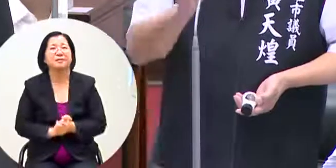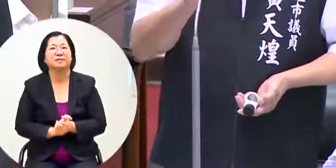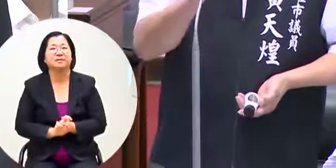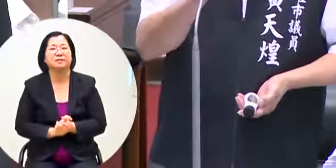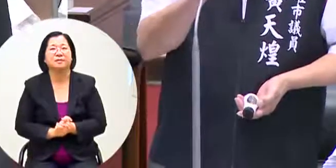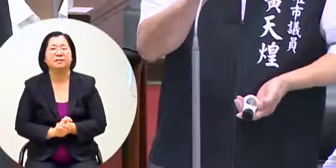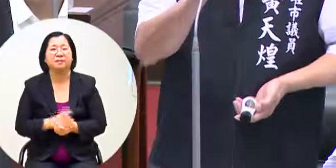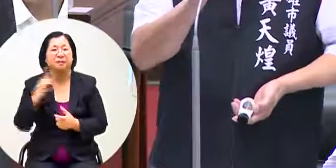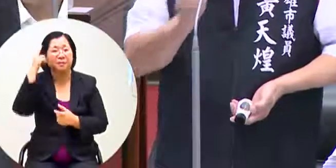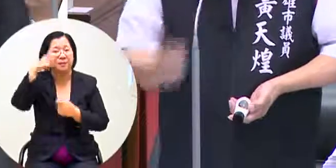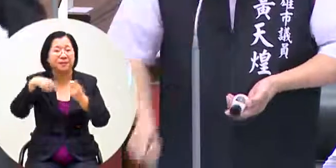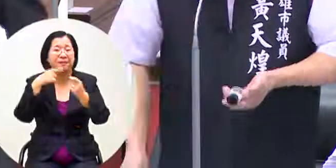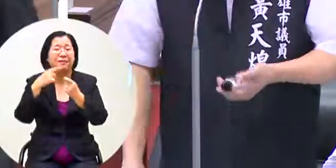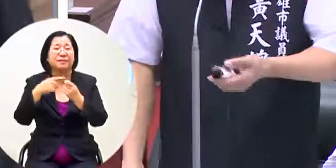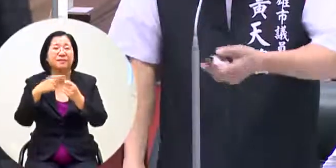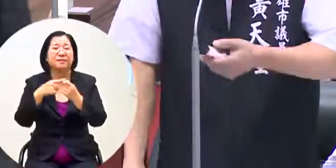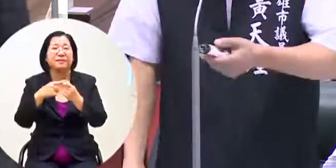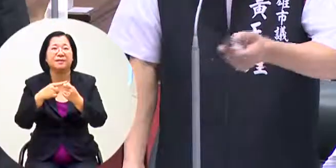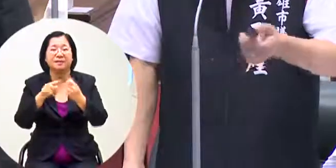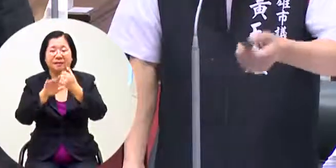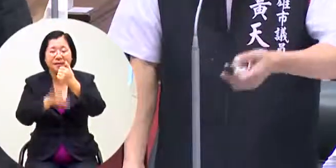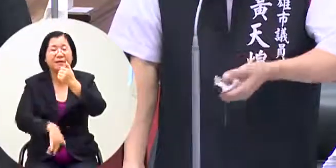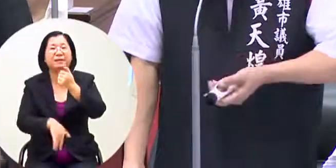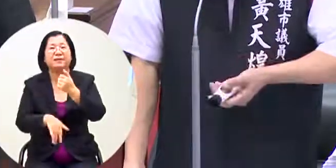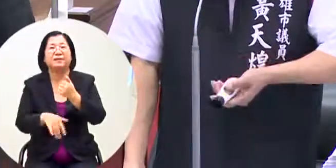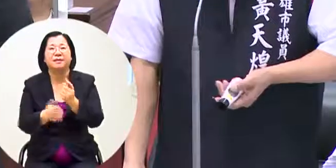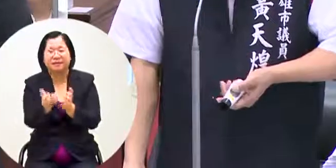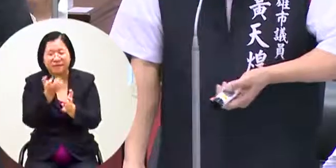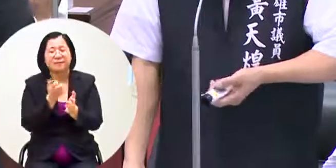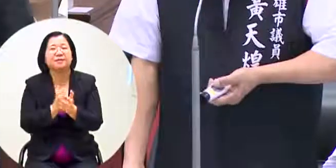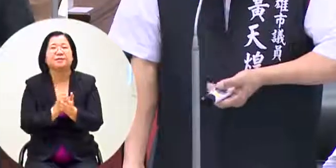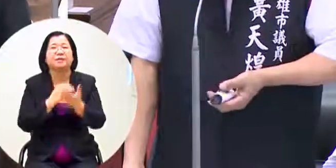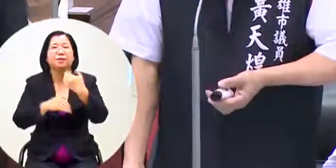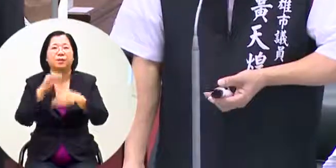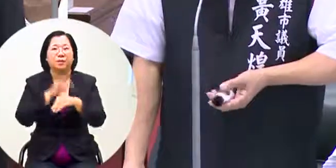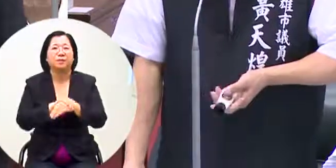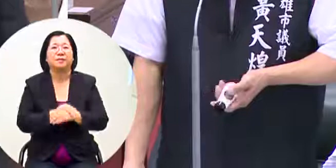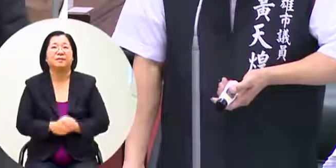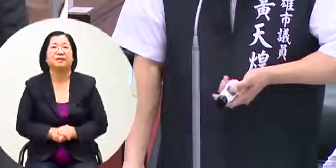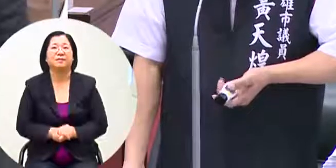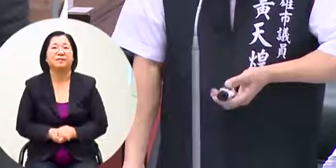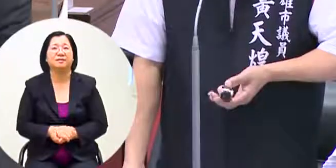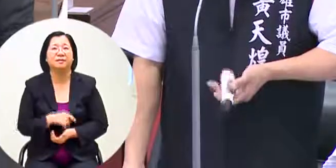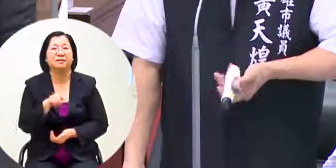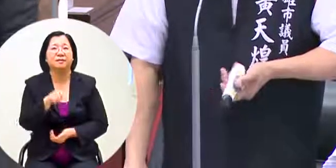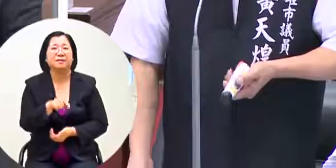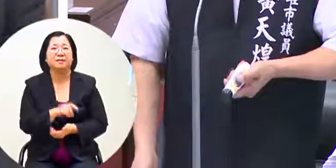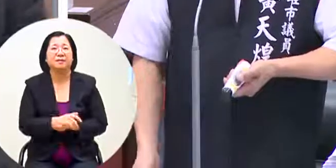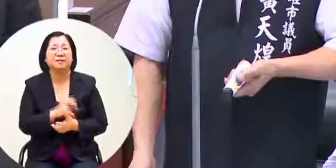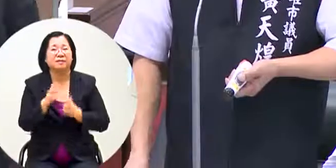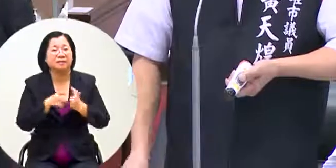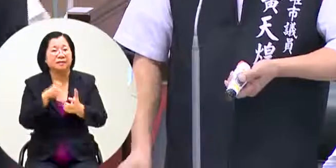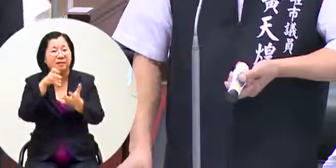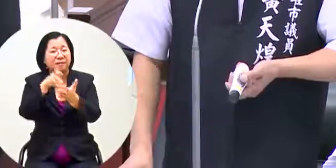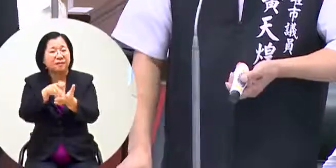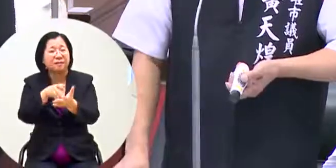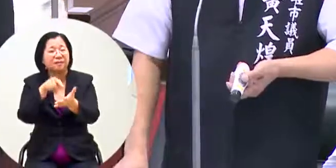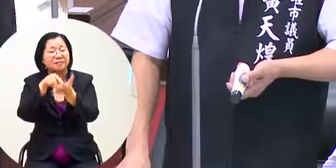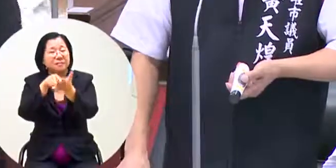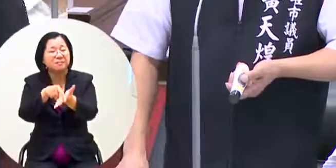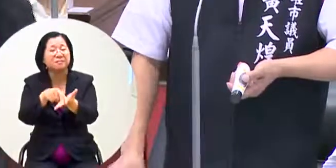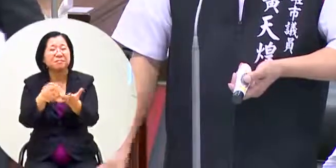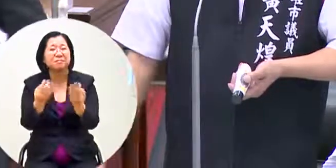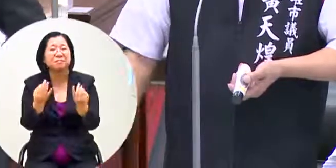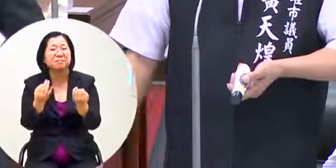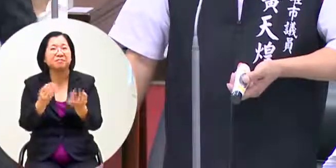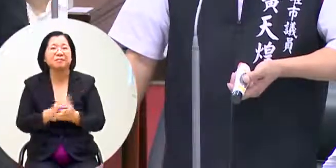成。 哦，明年底真紧，啊，这厂商进驻率登记申请呢？ 目前受地的状况是这个样